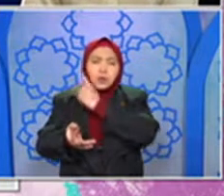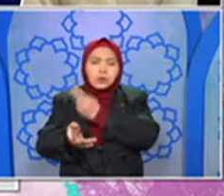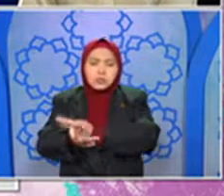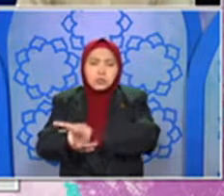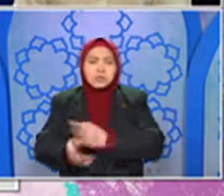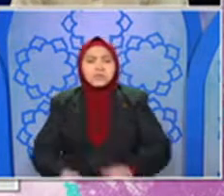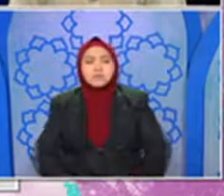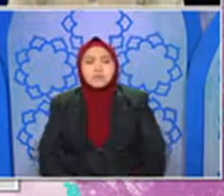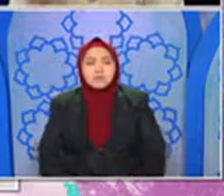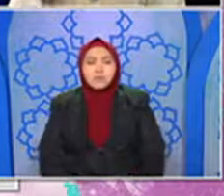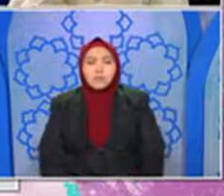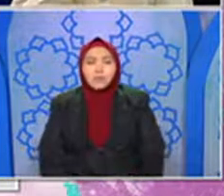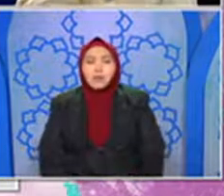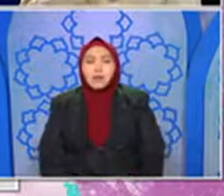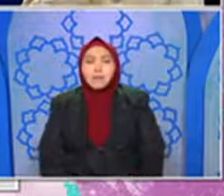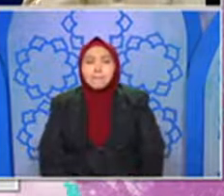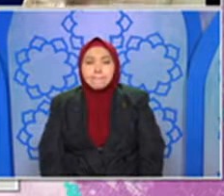الحكيم